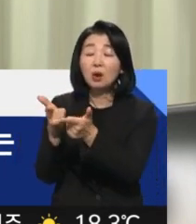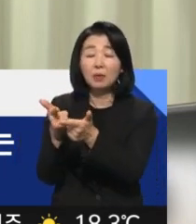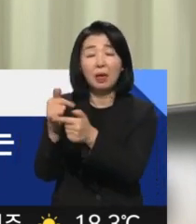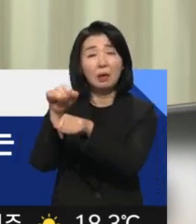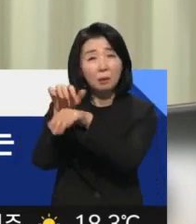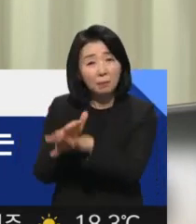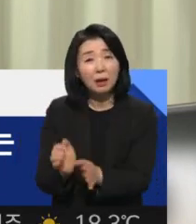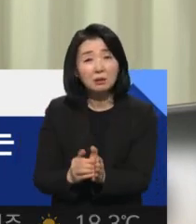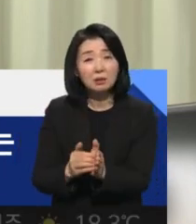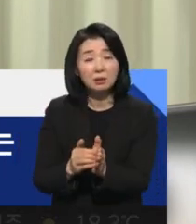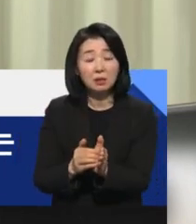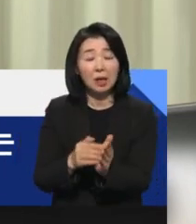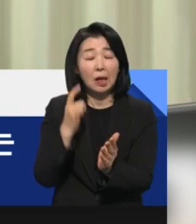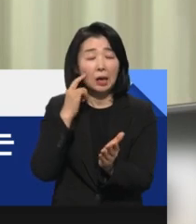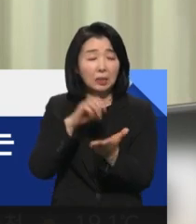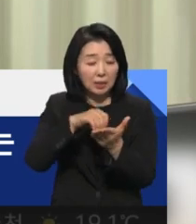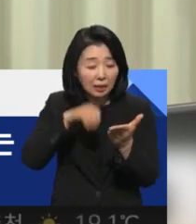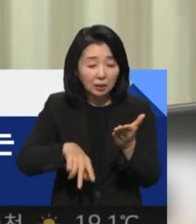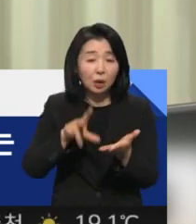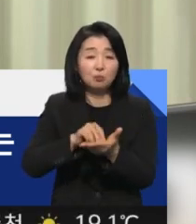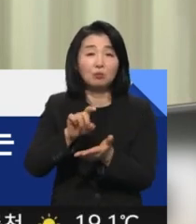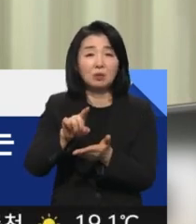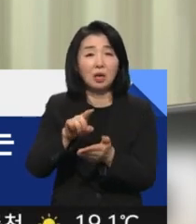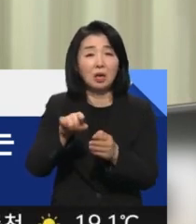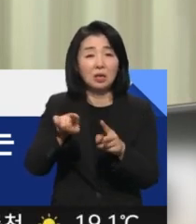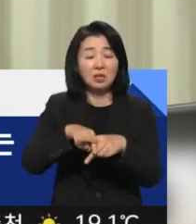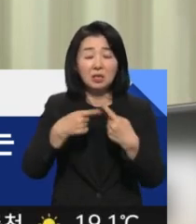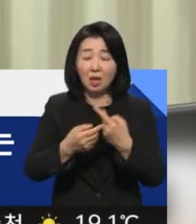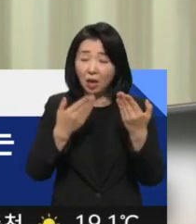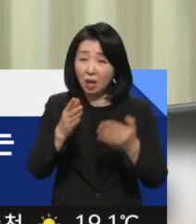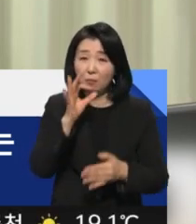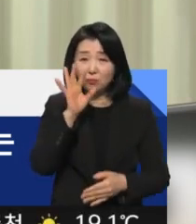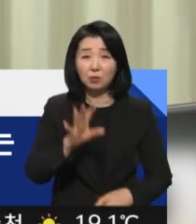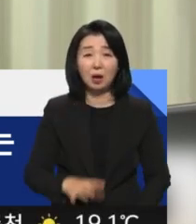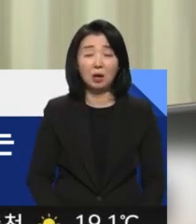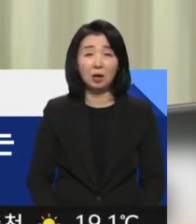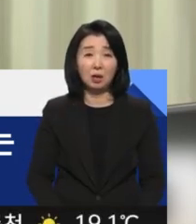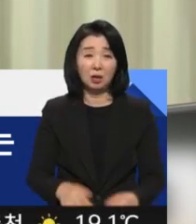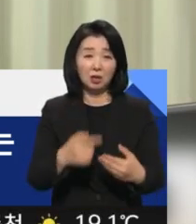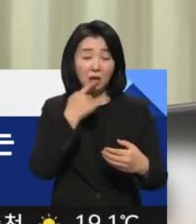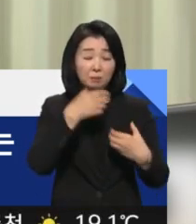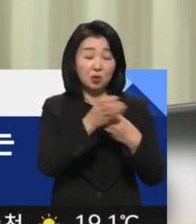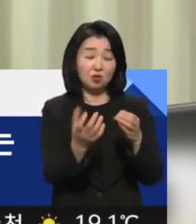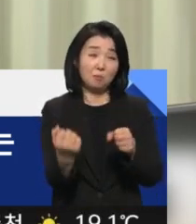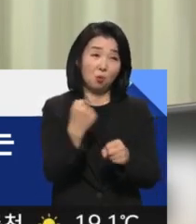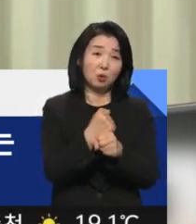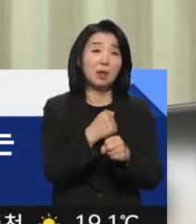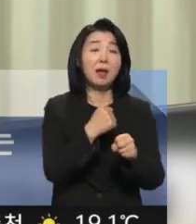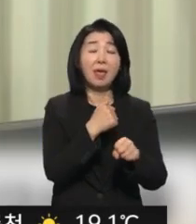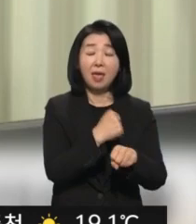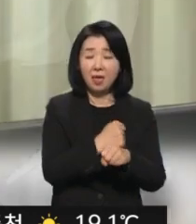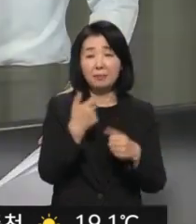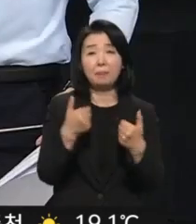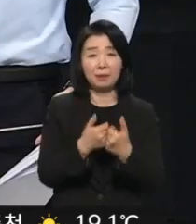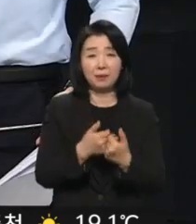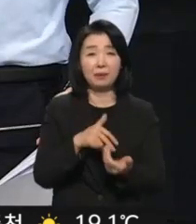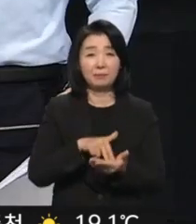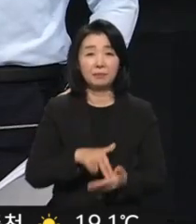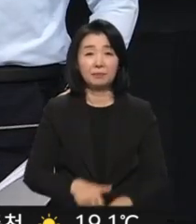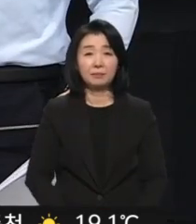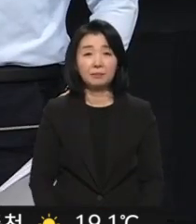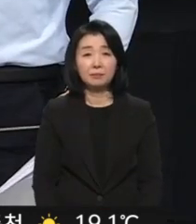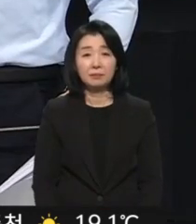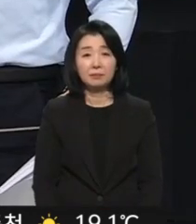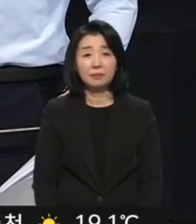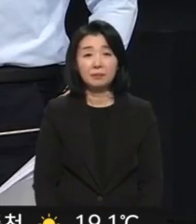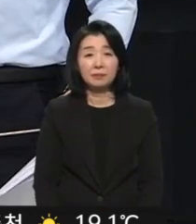그 위장 탈당 문제는 그거는 용납해서는 안 된다고 생각되고 복당은 반대합니다. 자,